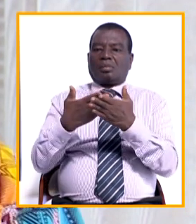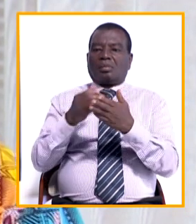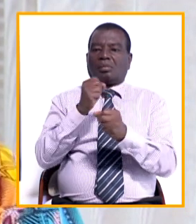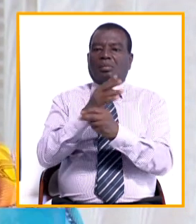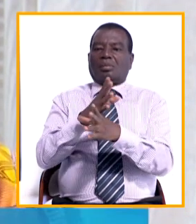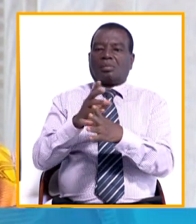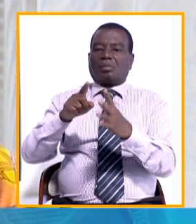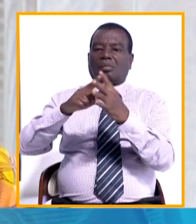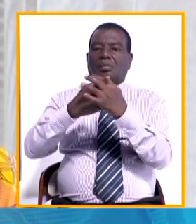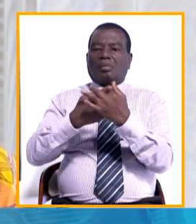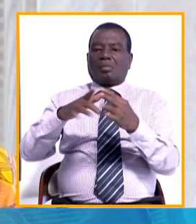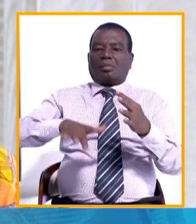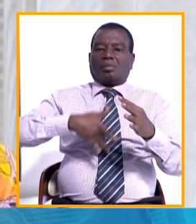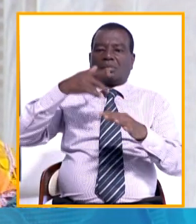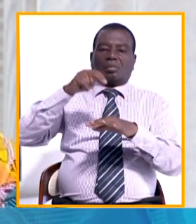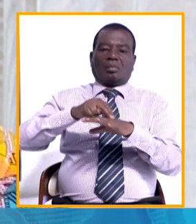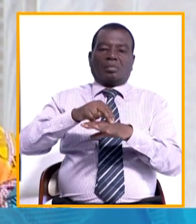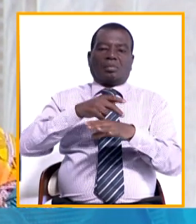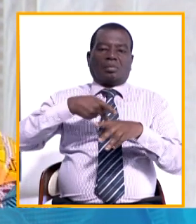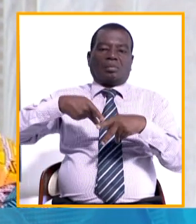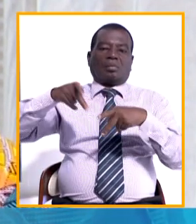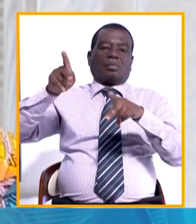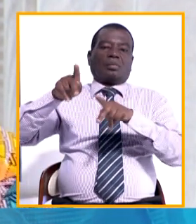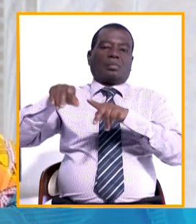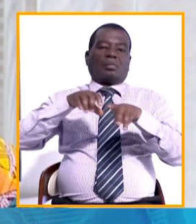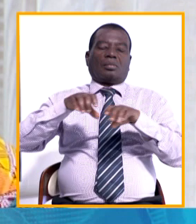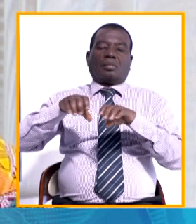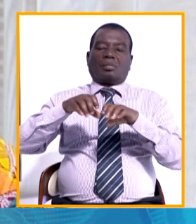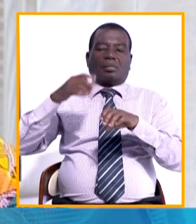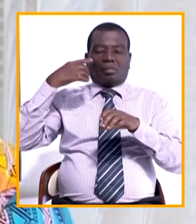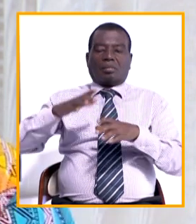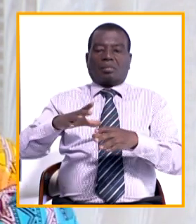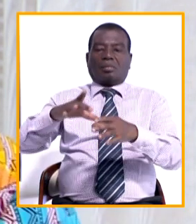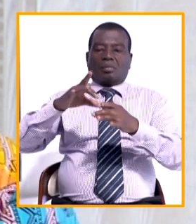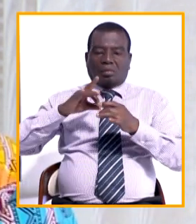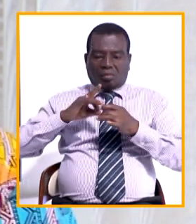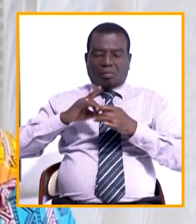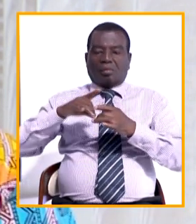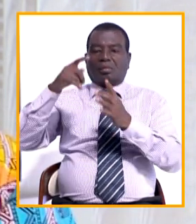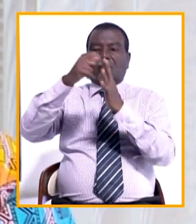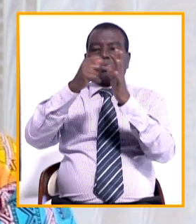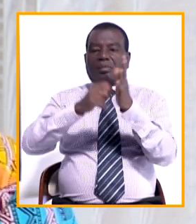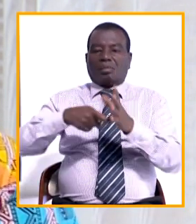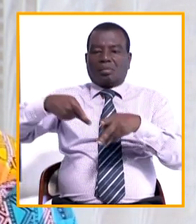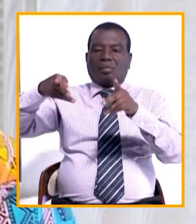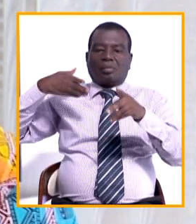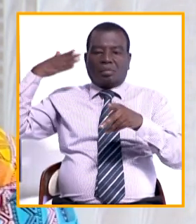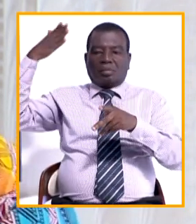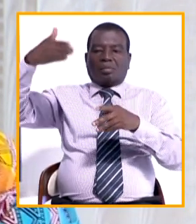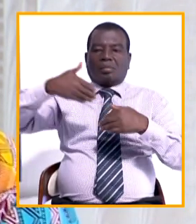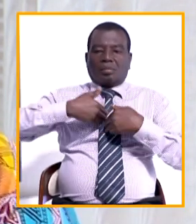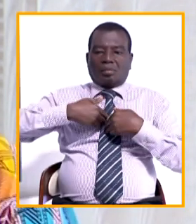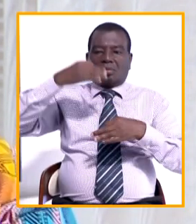de commencer la sensibilisation pour permettre à ces acteurs-là de s'approprier le test, ce qui permettra d'avoir une